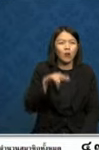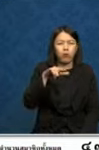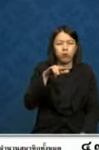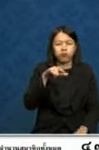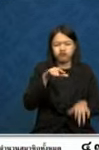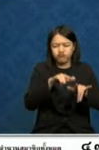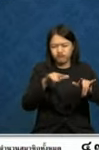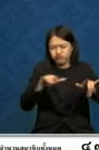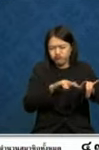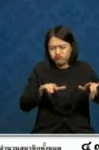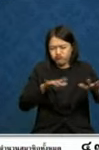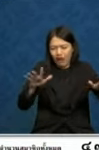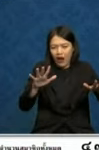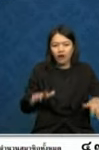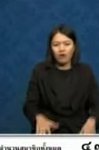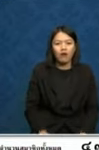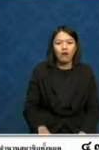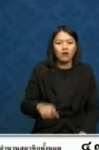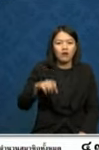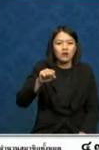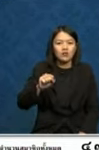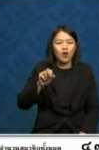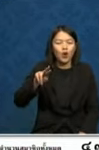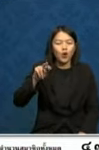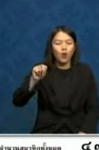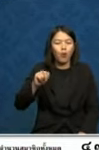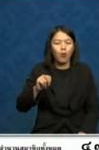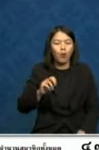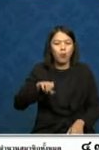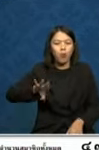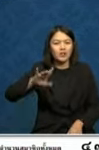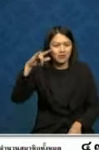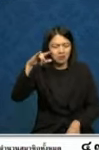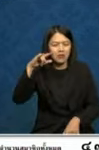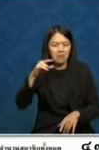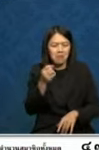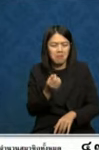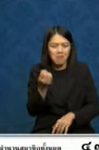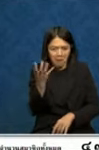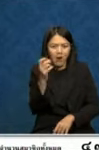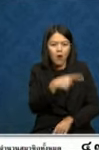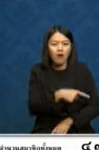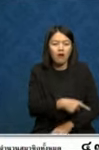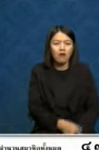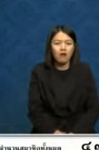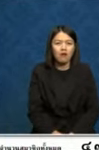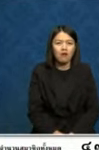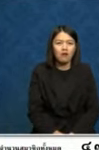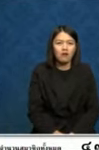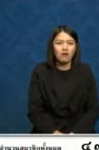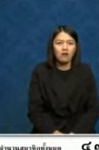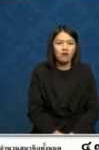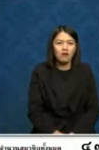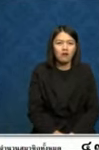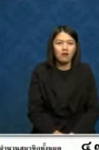นี้เนี่ยผมว่าสรน.มีเครื่องบินมากกว่าบางกอกแอร์เวย์ครับจริงๆแล้วสรน.มีเครื่องบินมากกว่าเ